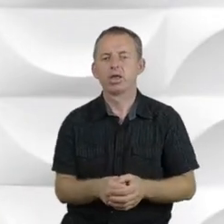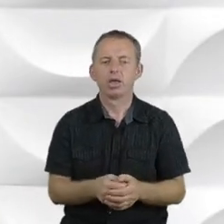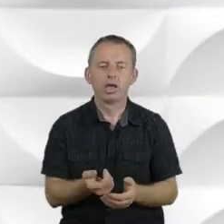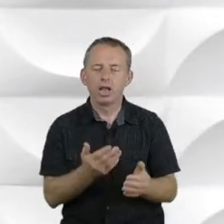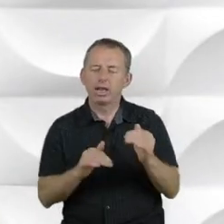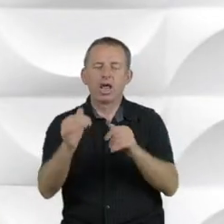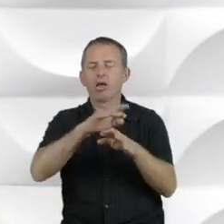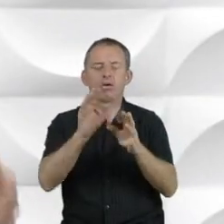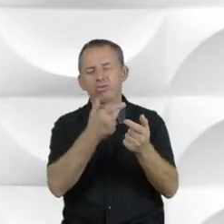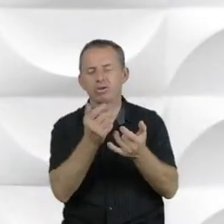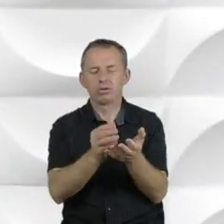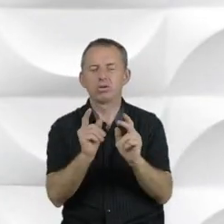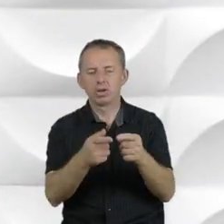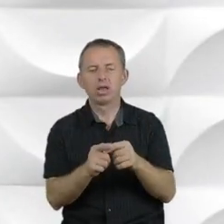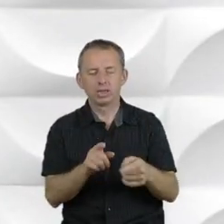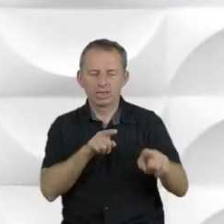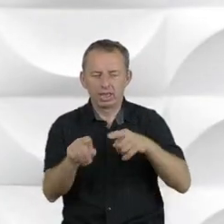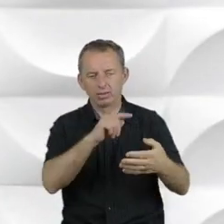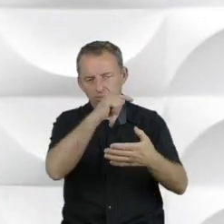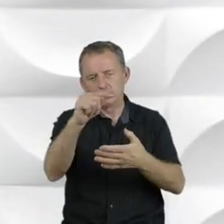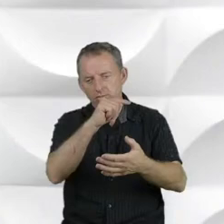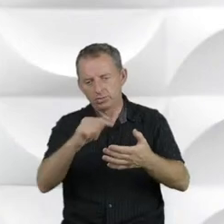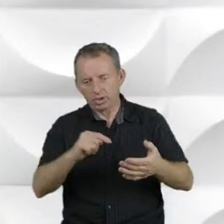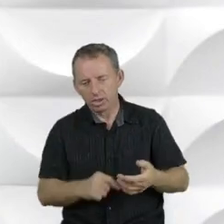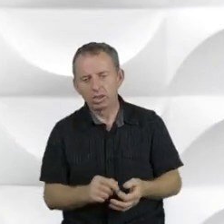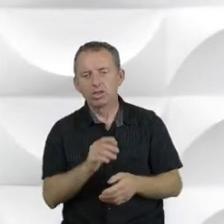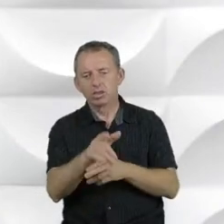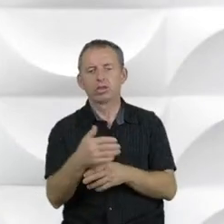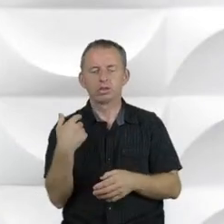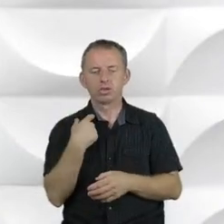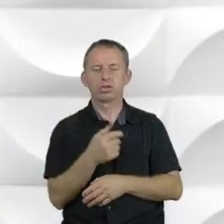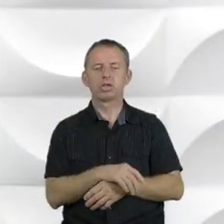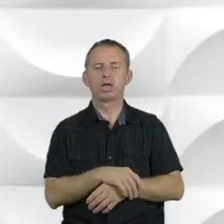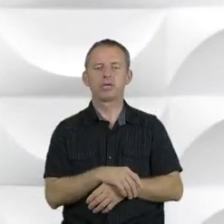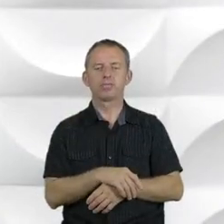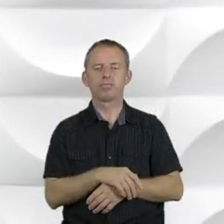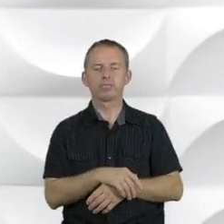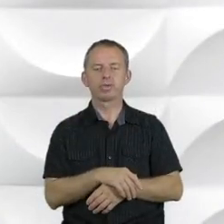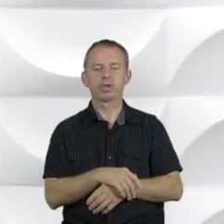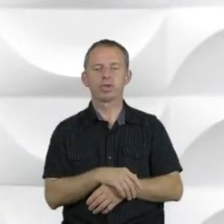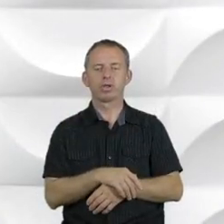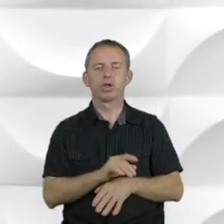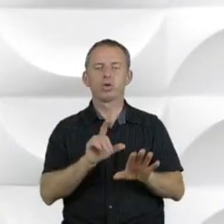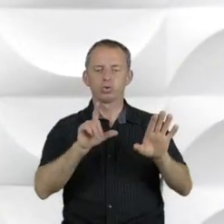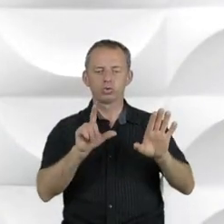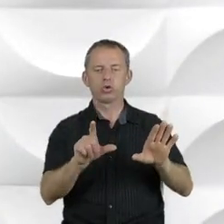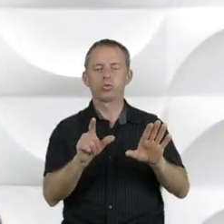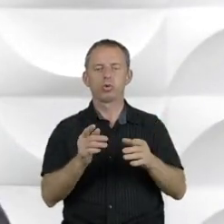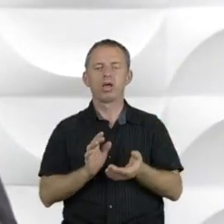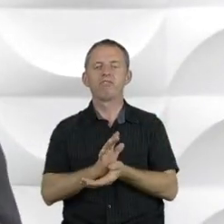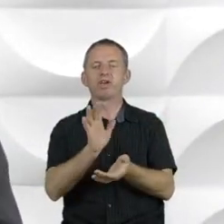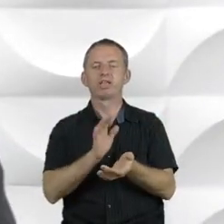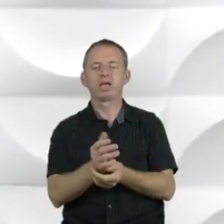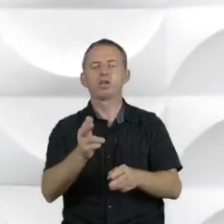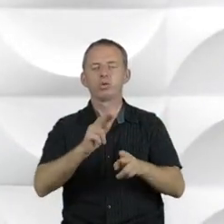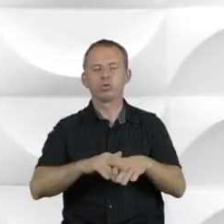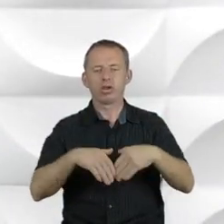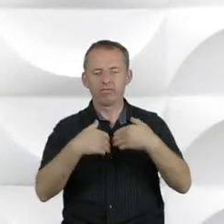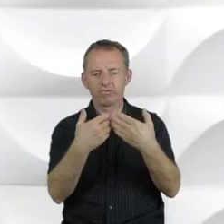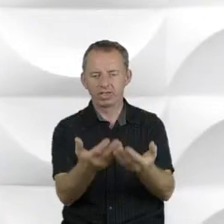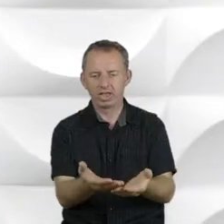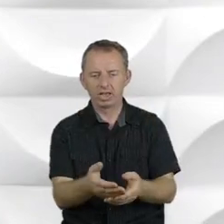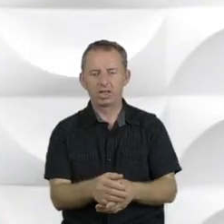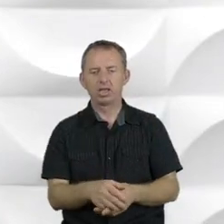nadwyżki, wszystko zaznaczone. Nestle Aland, 7 wydanie, które wydali